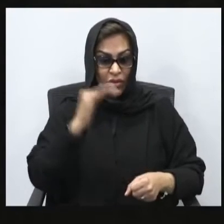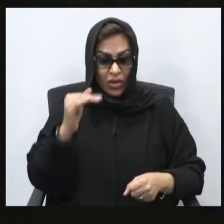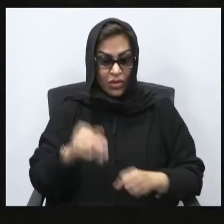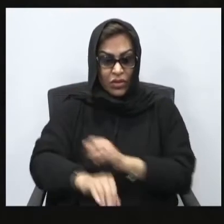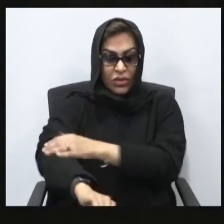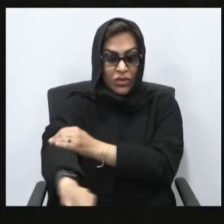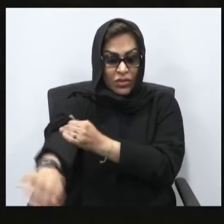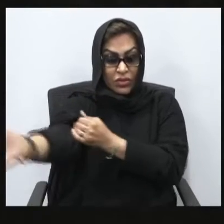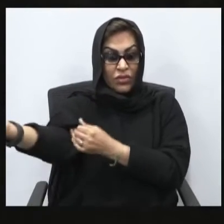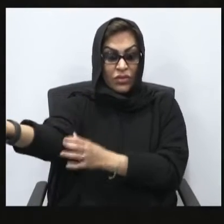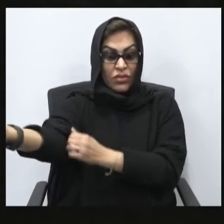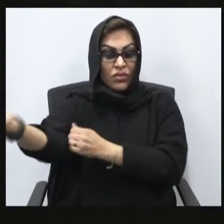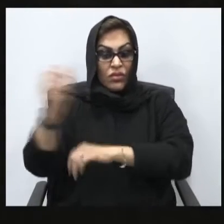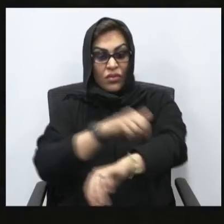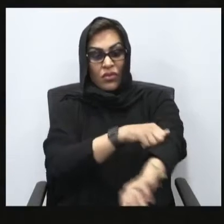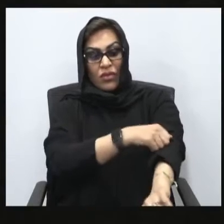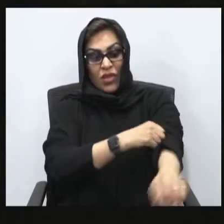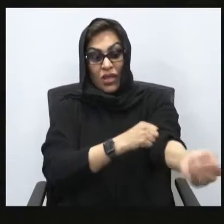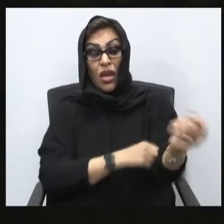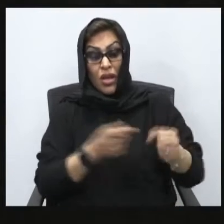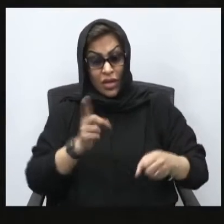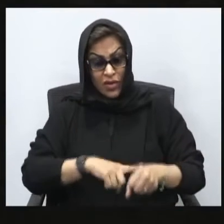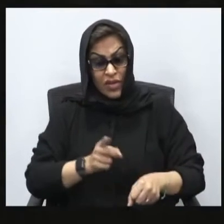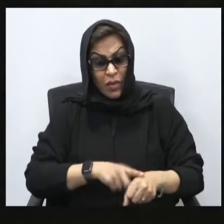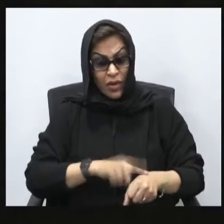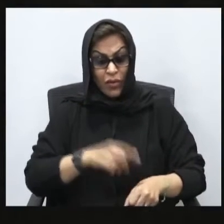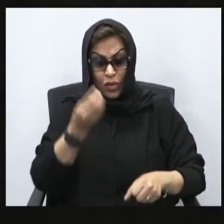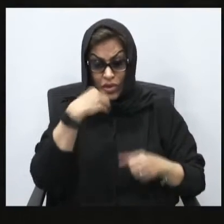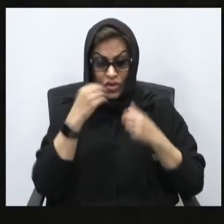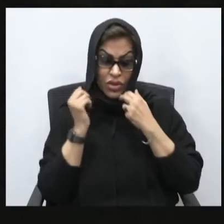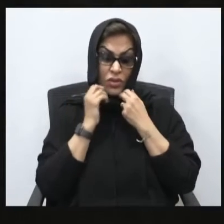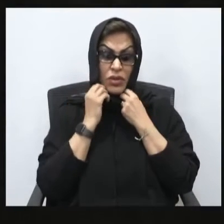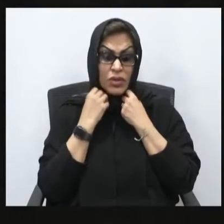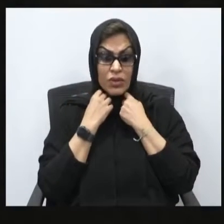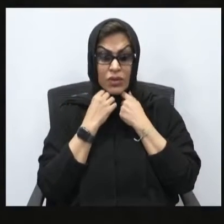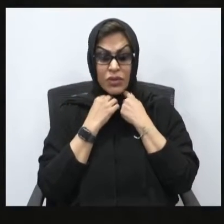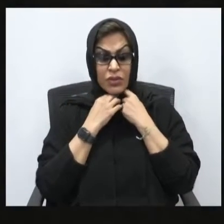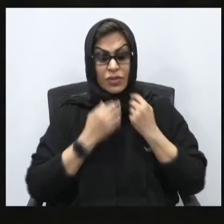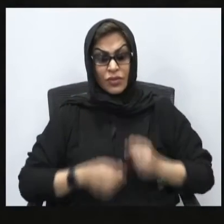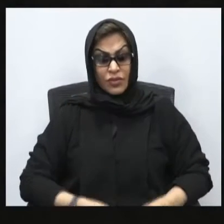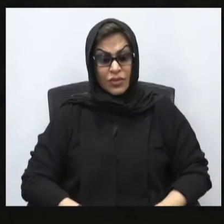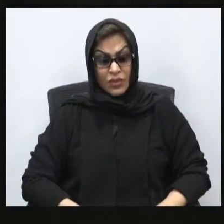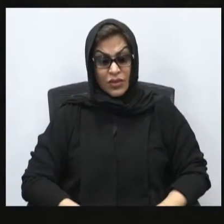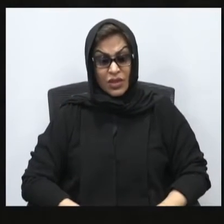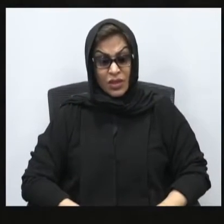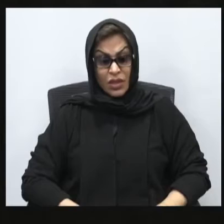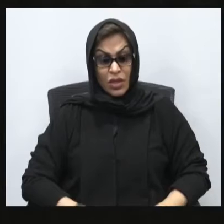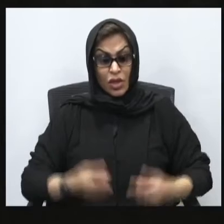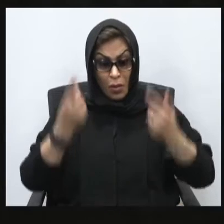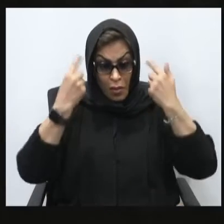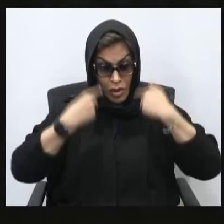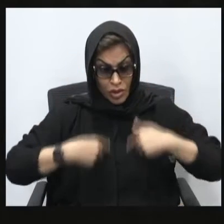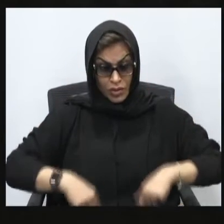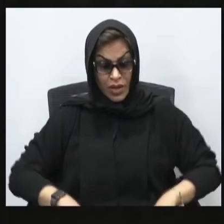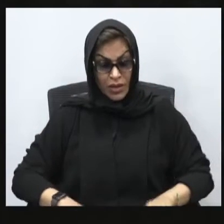ثلاث مرات هل اريد ان اكررها بكميه واحده هل يعني ذلك انه هذه الكميه حتكفي جميع